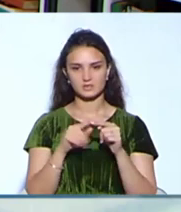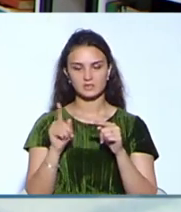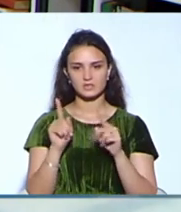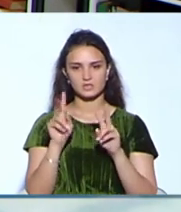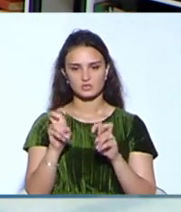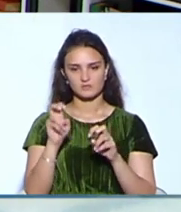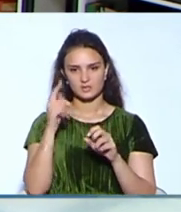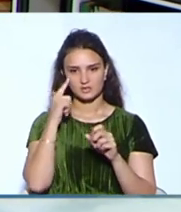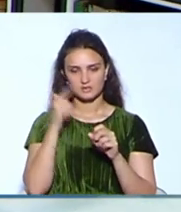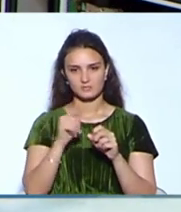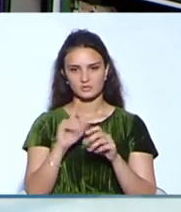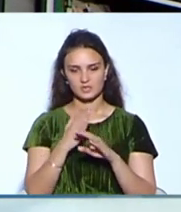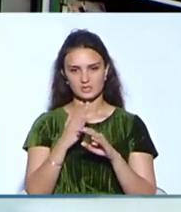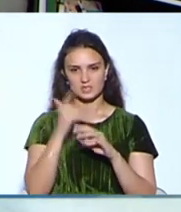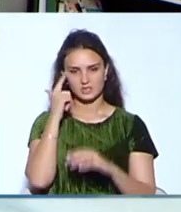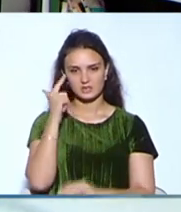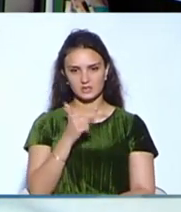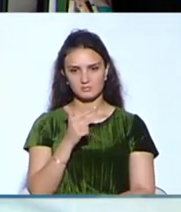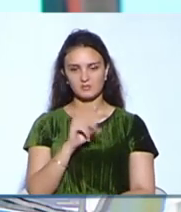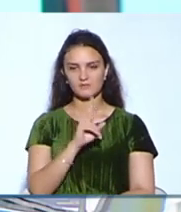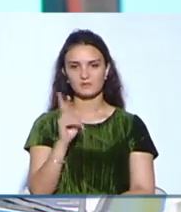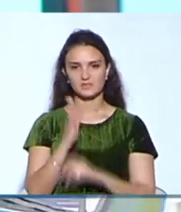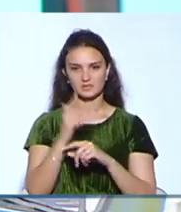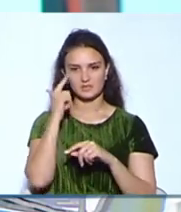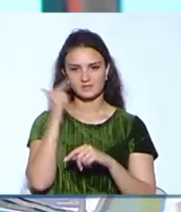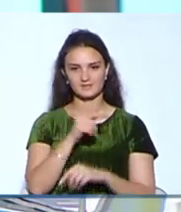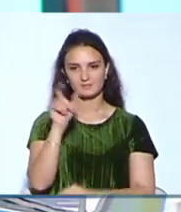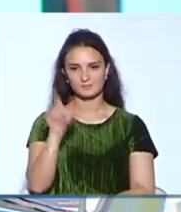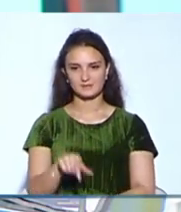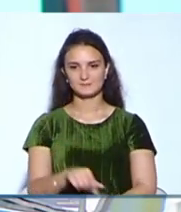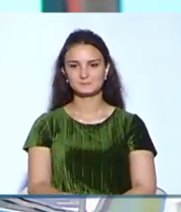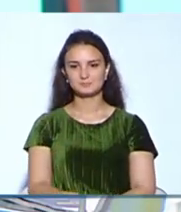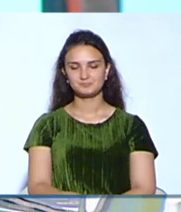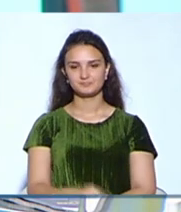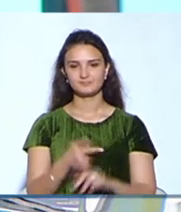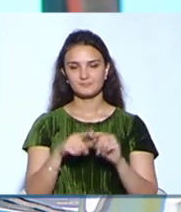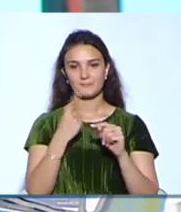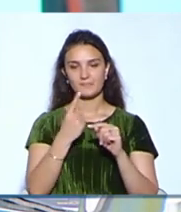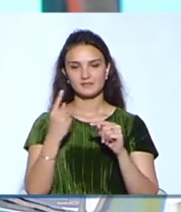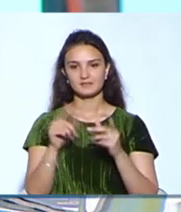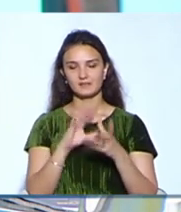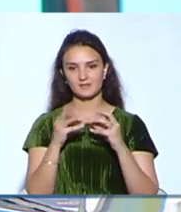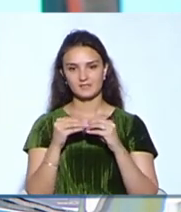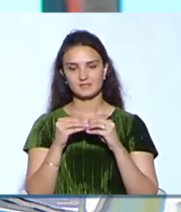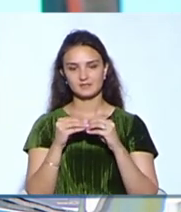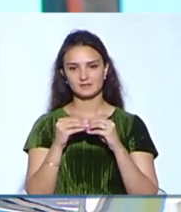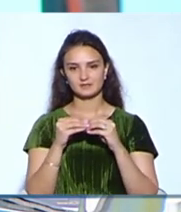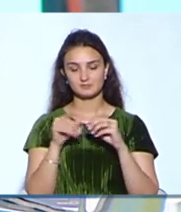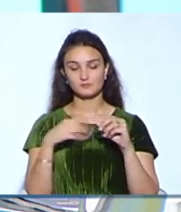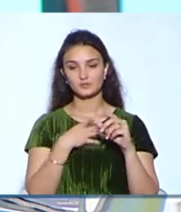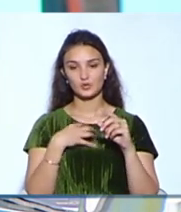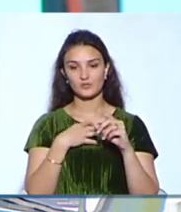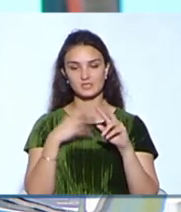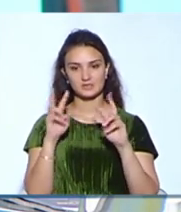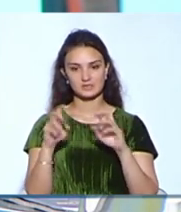გულისხმობთ განათლებაში. რა არის განათლება და ვინ არის განათლებული? ეს არის ალბათ ერთ-ერთი ყველაზე ძირეული